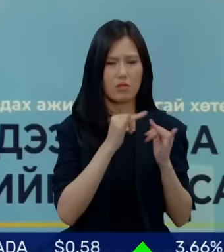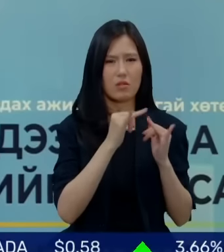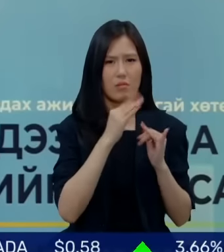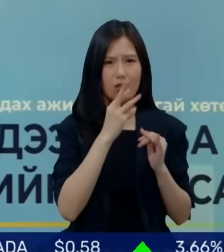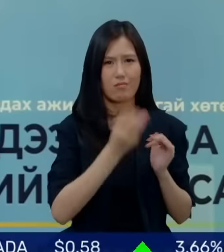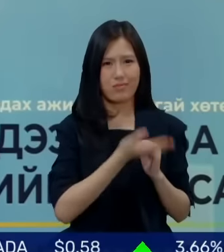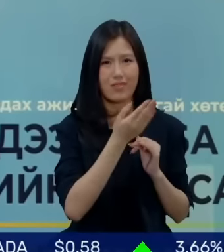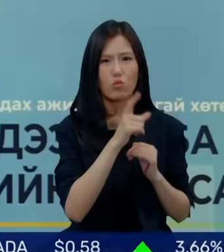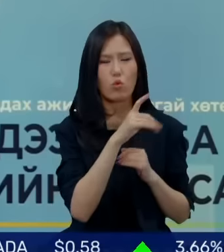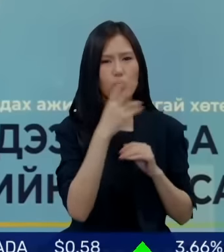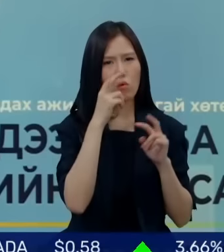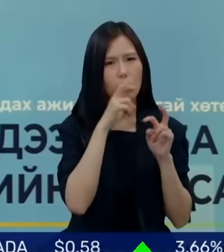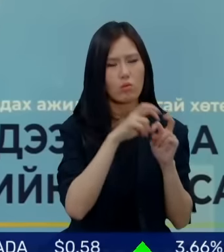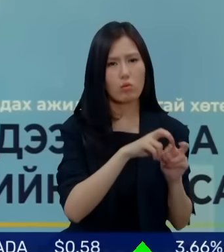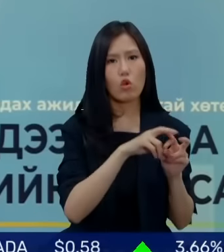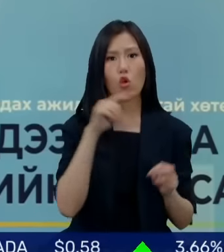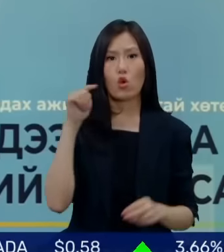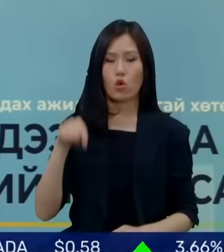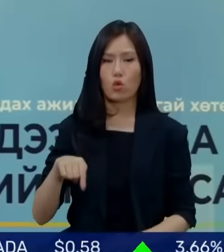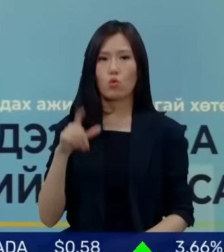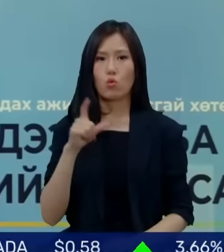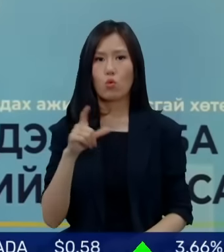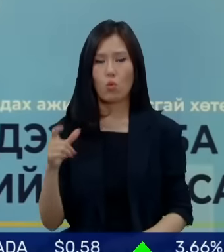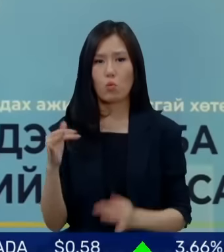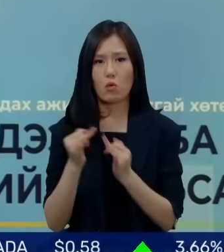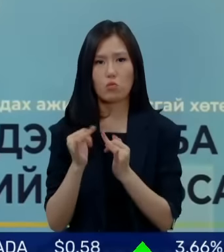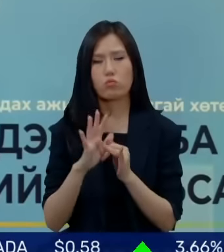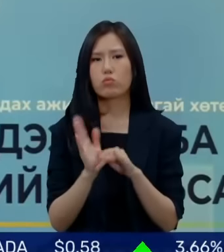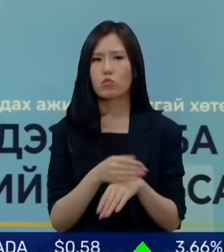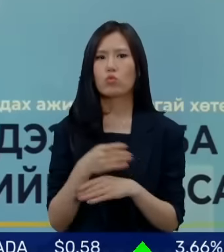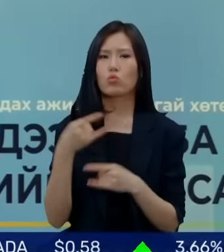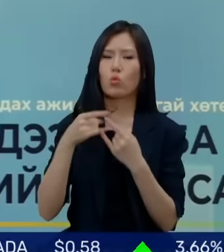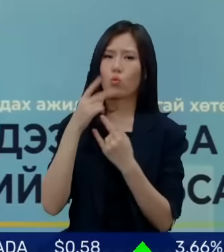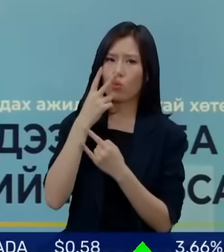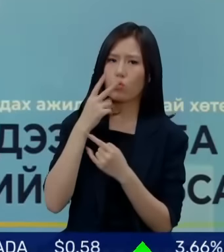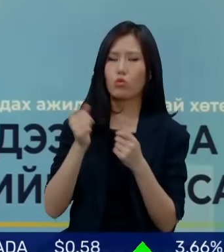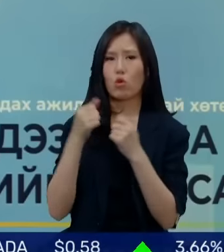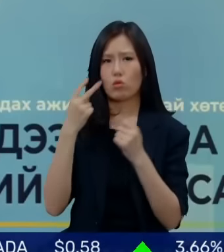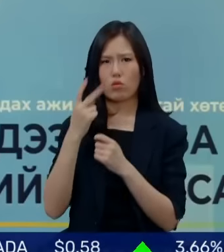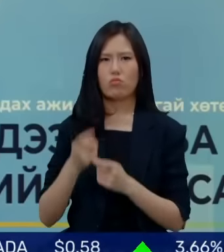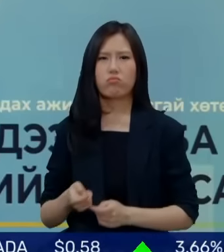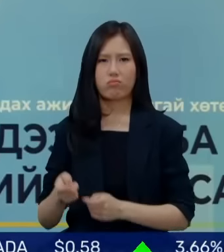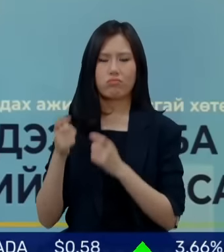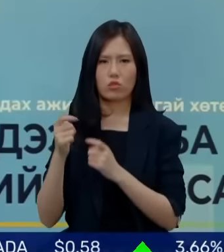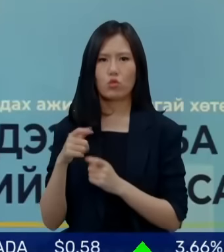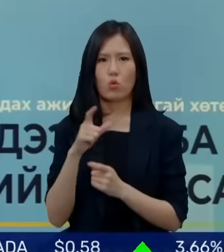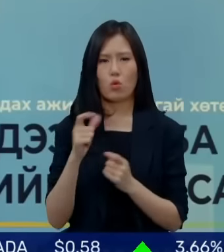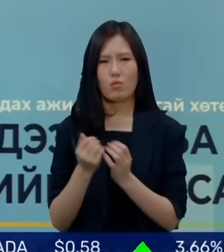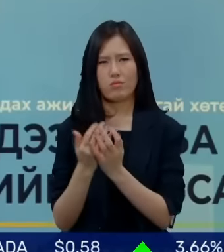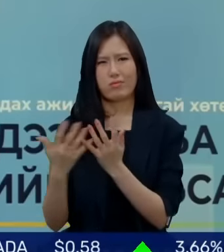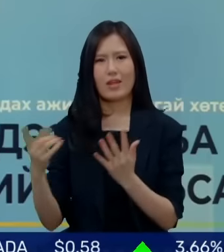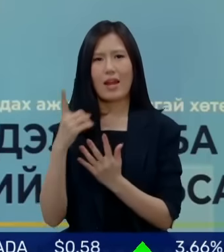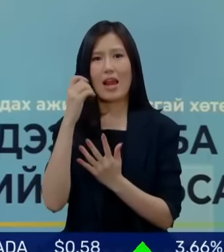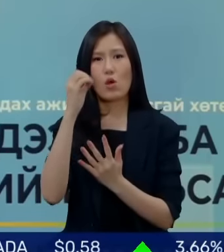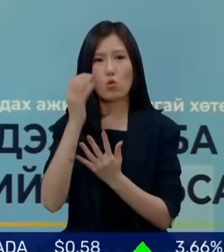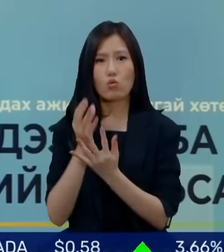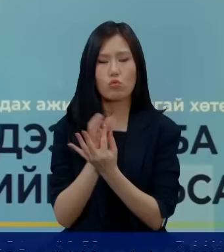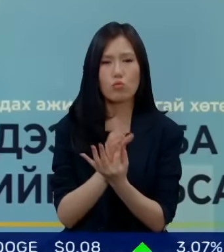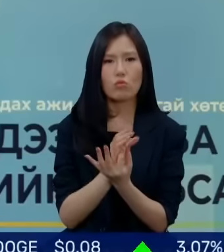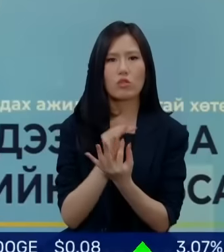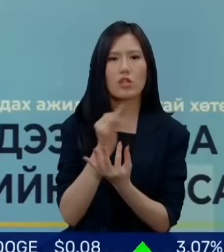авч байгаа. Харин манад одоо хүртэл хүмүүс нь зургтаа үзэж сонин уншсан хэвээрэл байдаг. нийт иргэдийн 10% нь мэдээлэлээ цахим орчноос авдаг